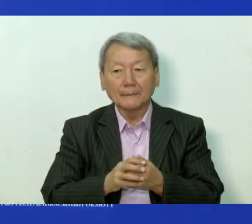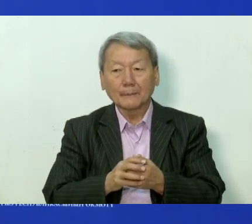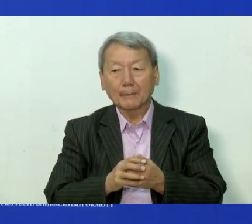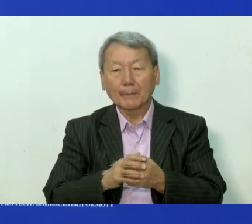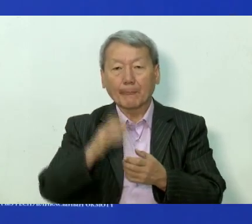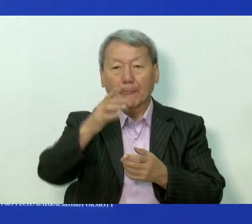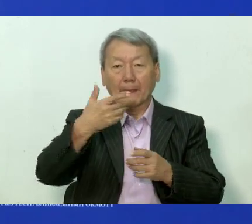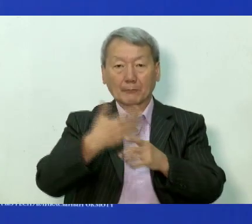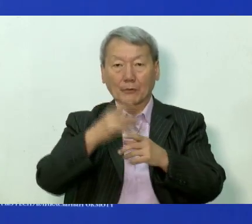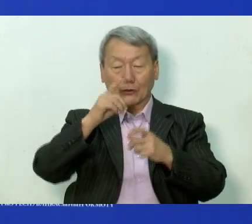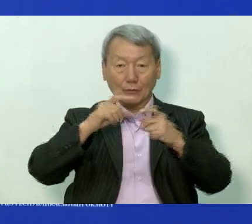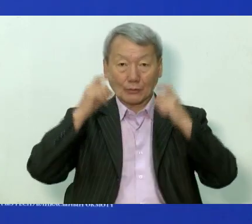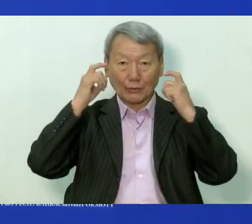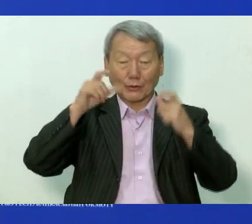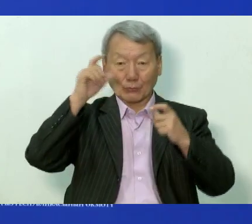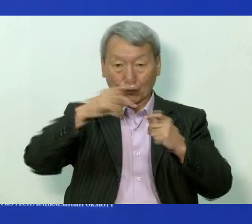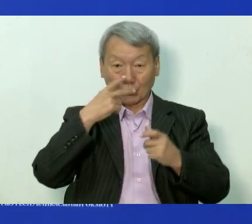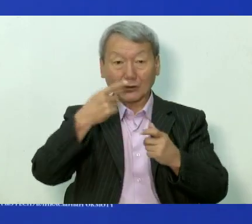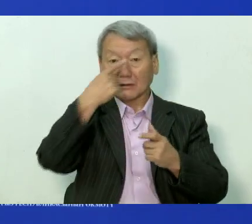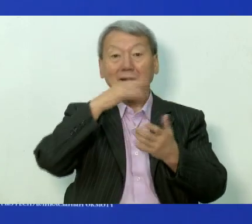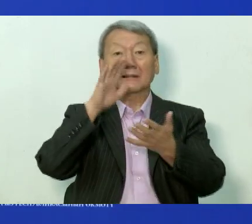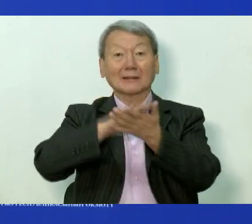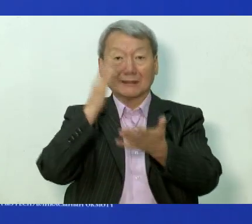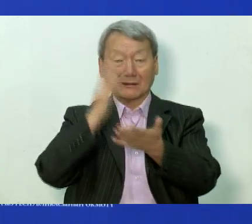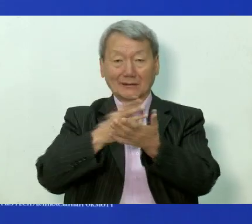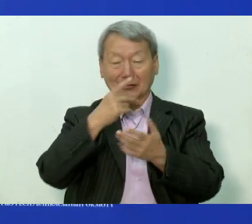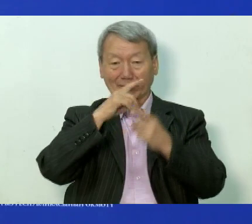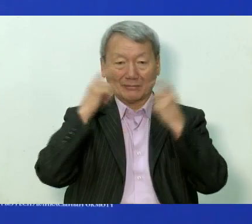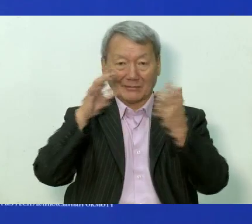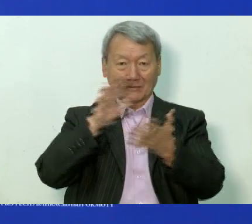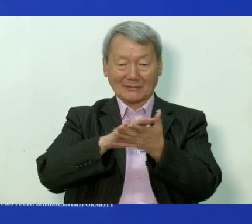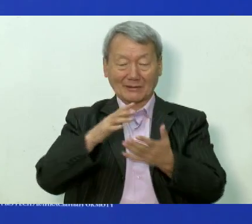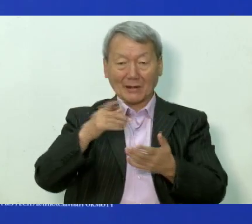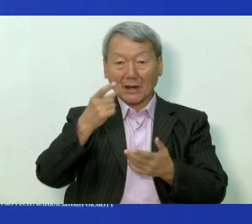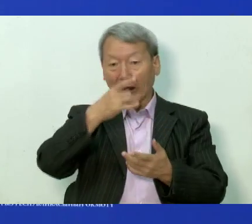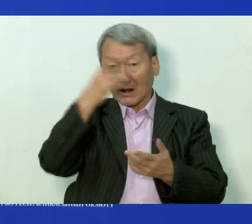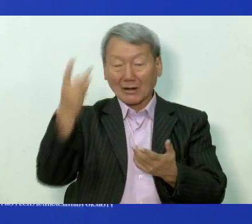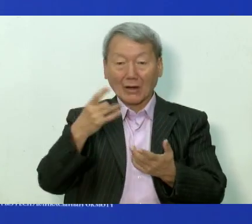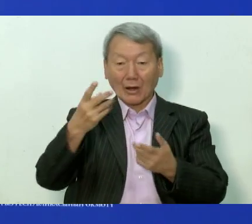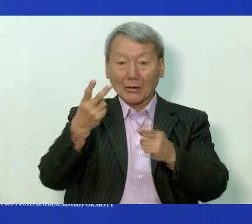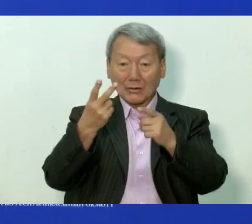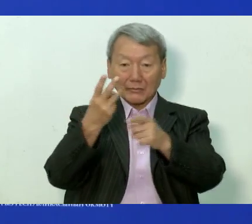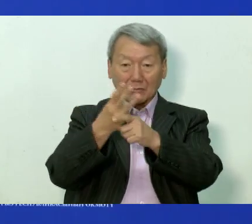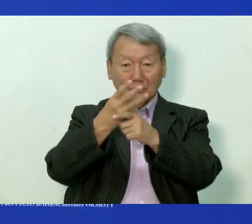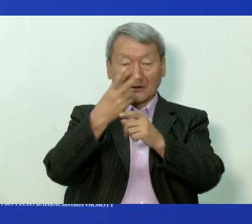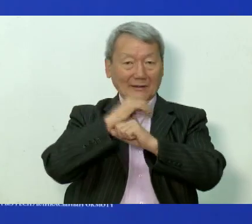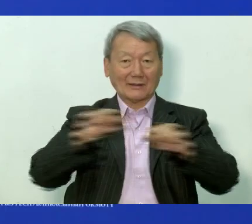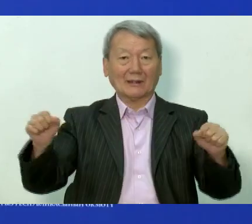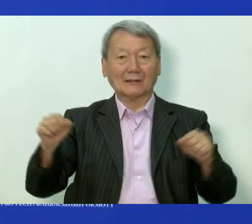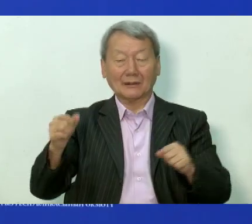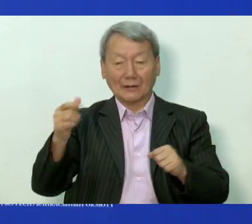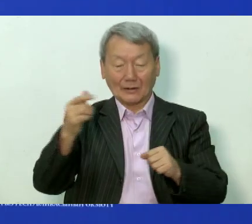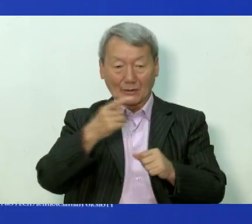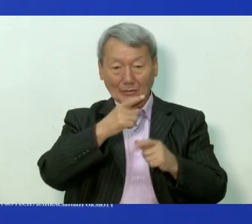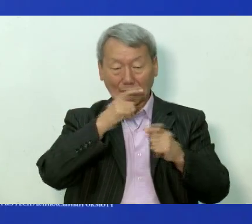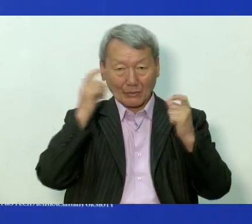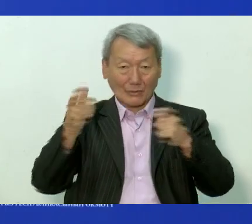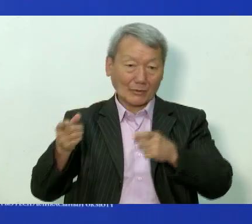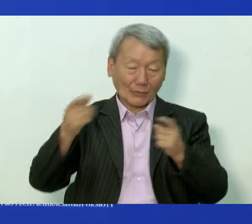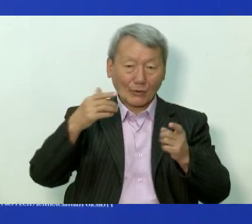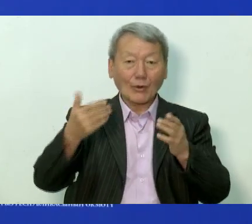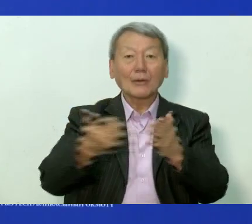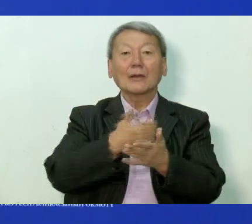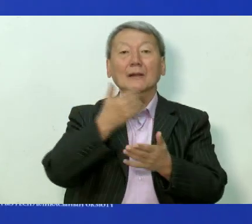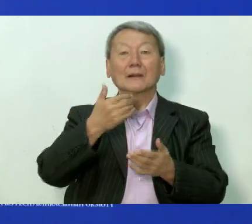грязных масках наши люди, граждане, ходят. Нельзя использовать одноразовые маски повторно. И кроме этого, сразу после